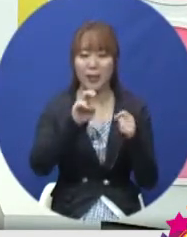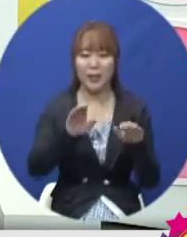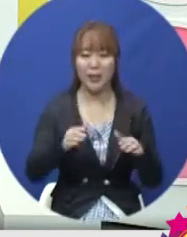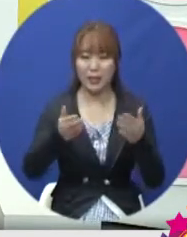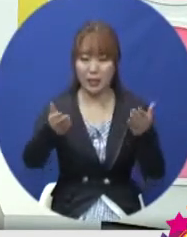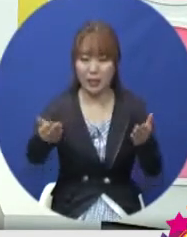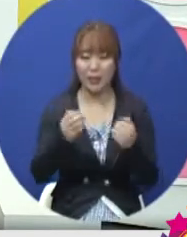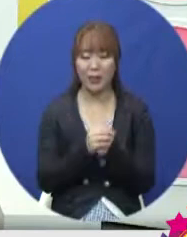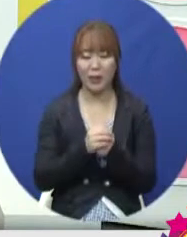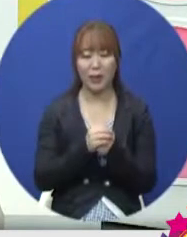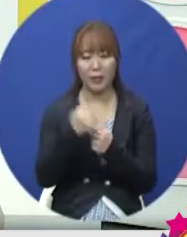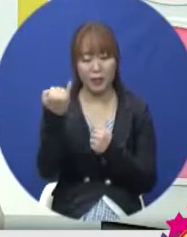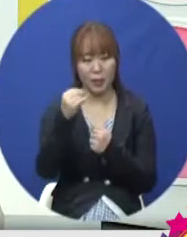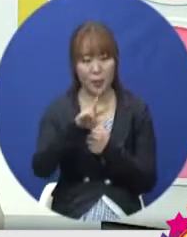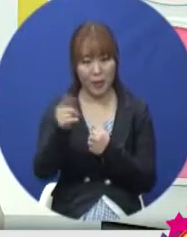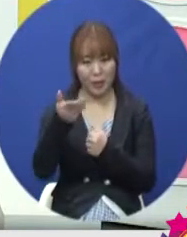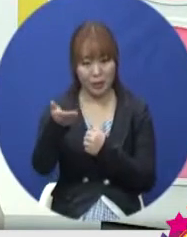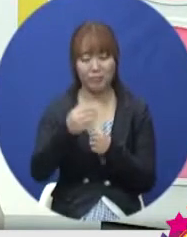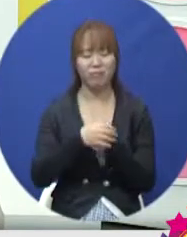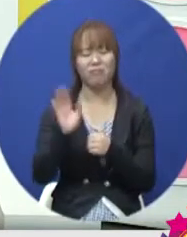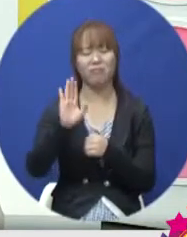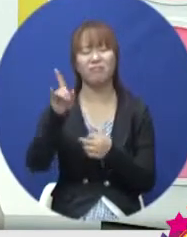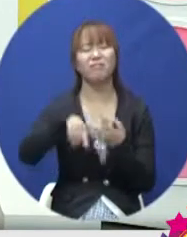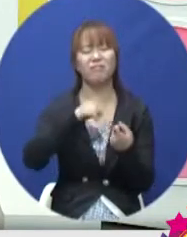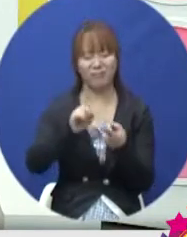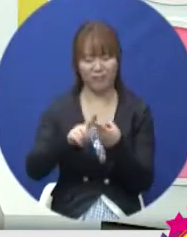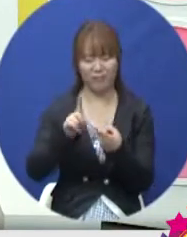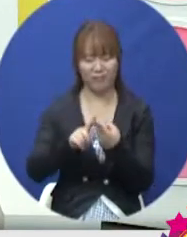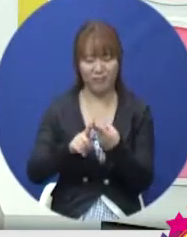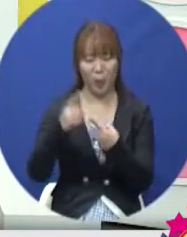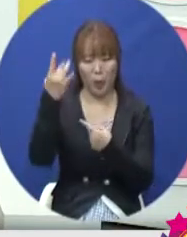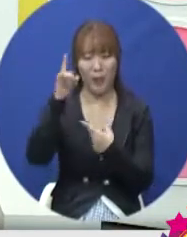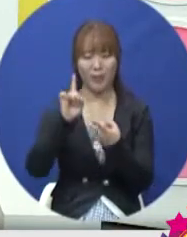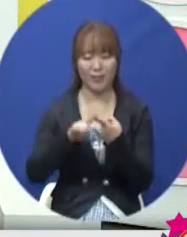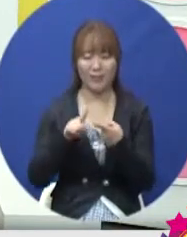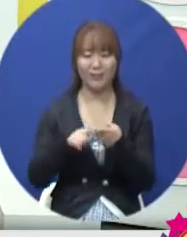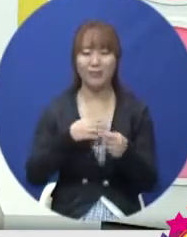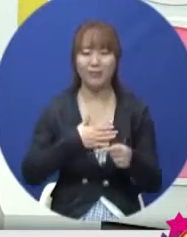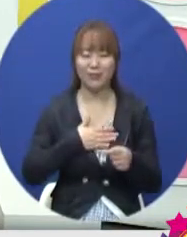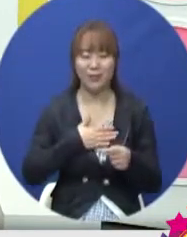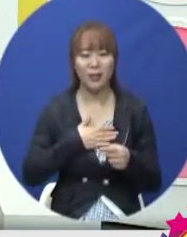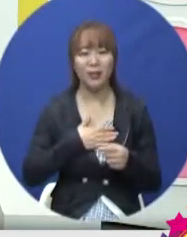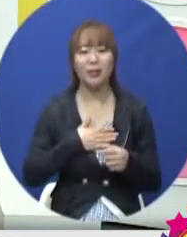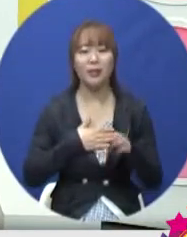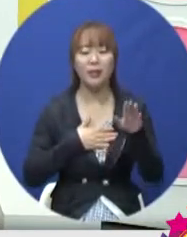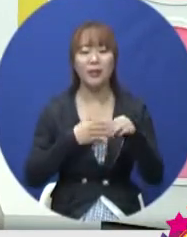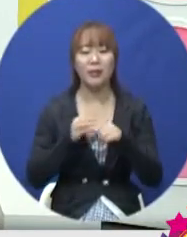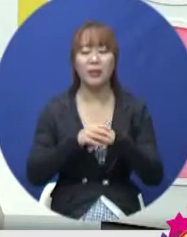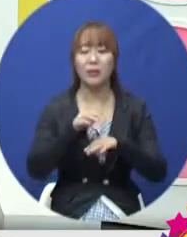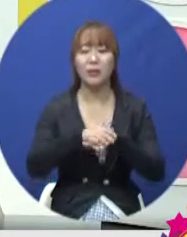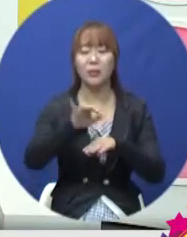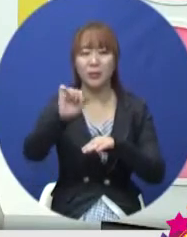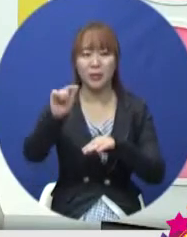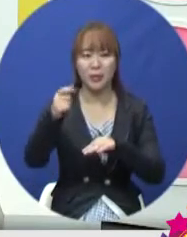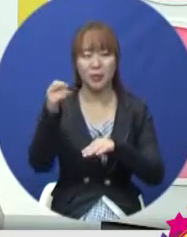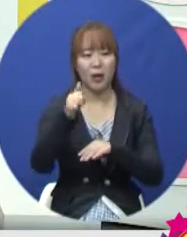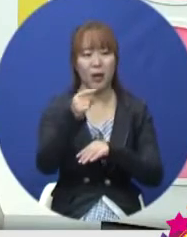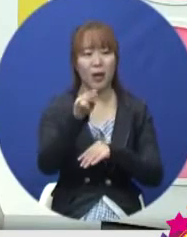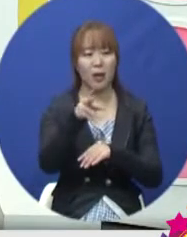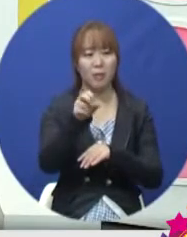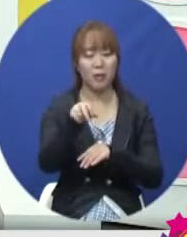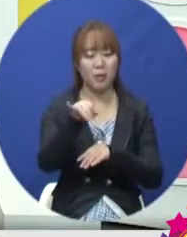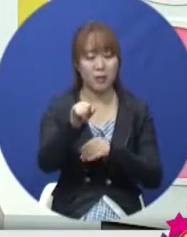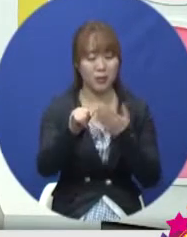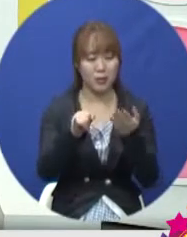보내 드릴게요. 여자 키로 가나요? 아니요, 그대로요. 그대로 네. 엄키로 가겠습니다. 네. 저 있잖아요. 손빈 씨나 함영기 네.